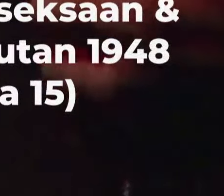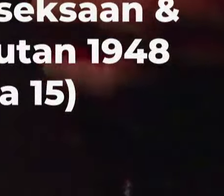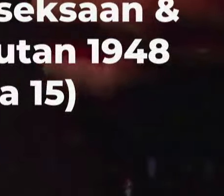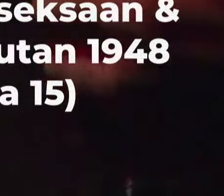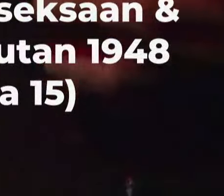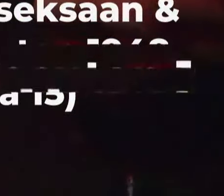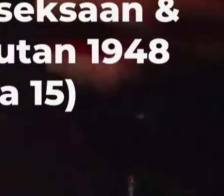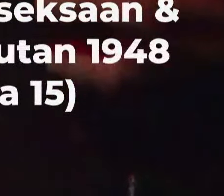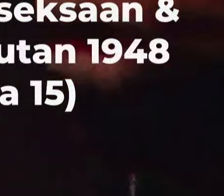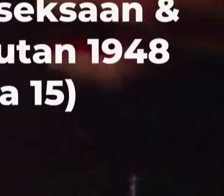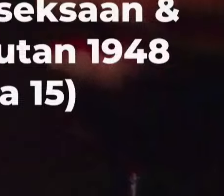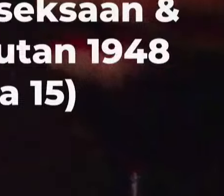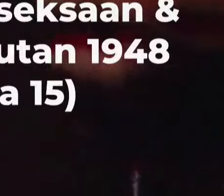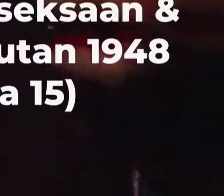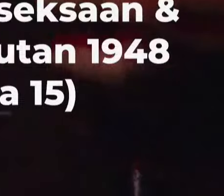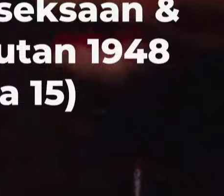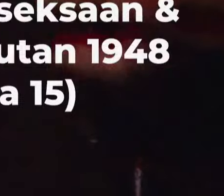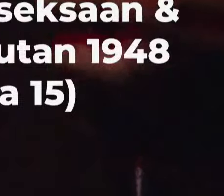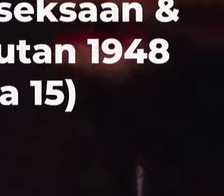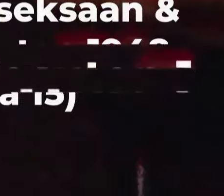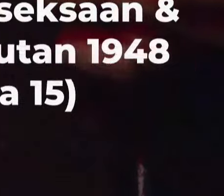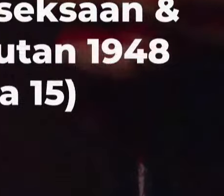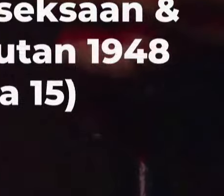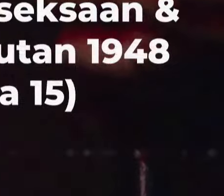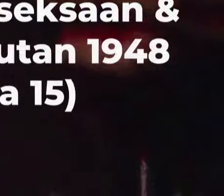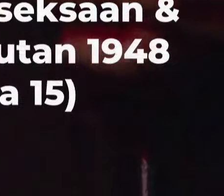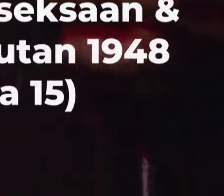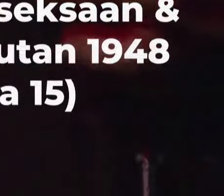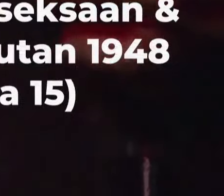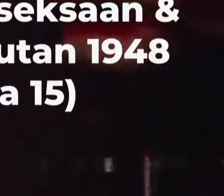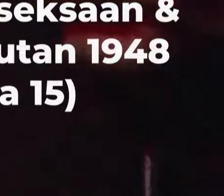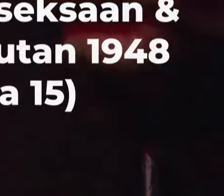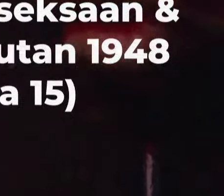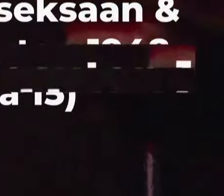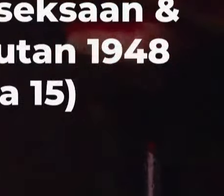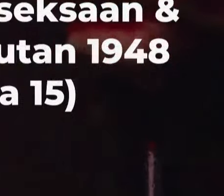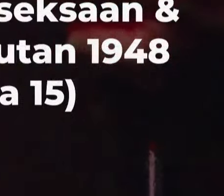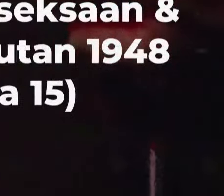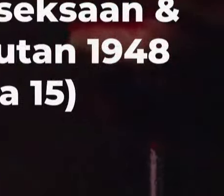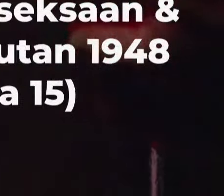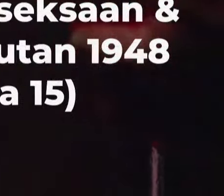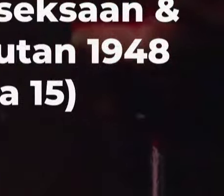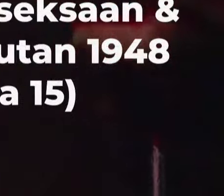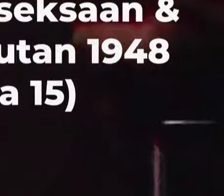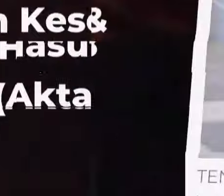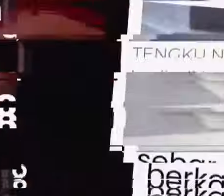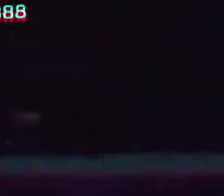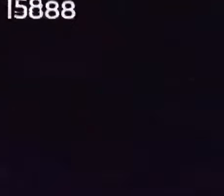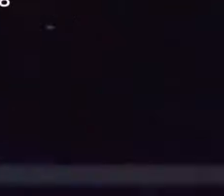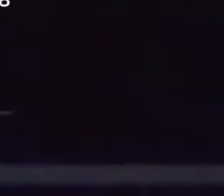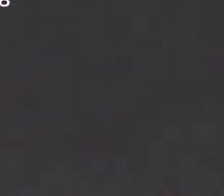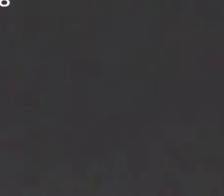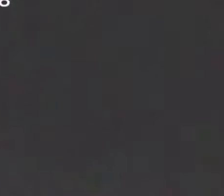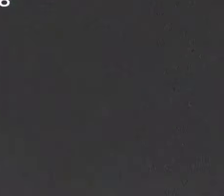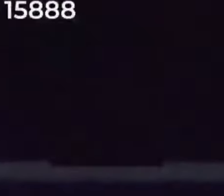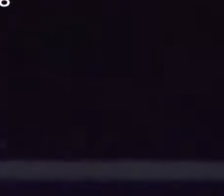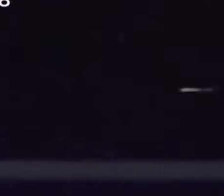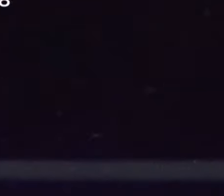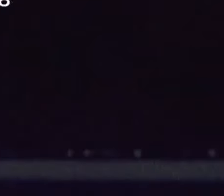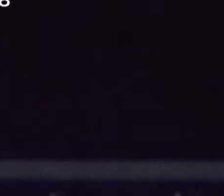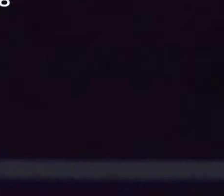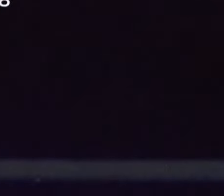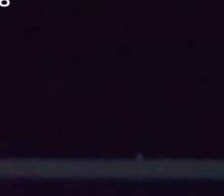berkuat kuasa seperti Kanun Keseksaan dan Akta Hasutan 1948 Akta 15. Laporkan